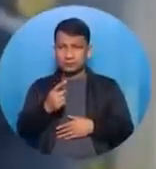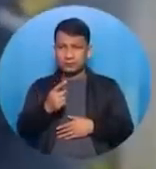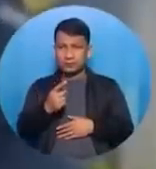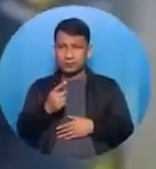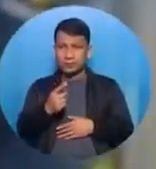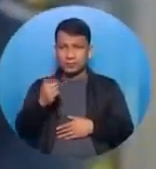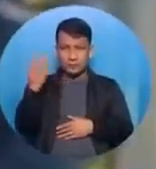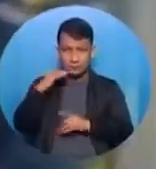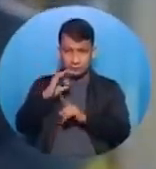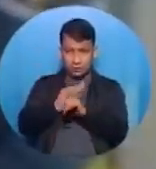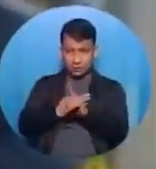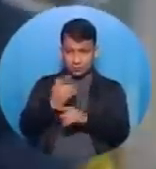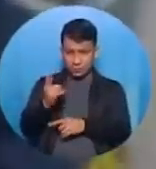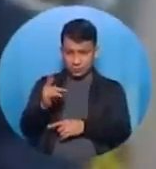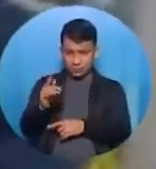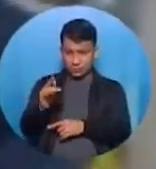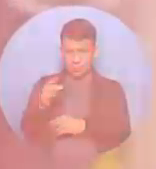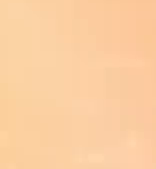February 25.